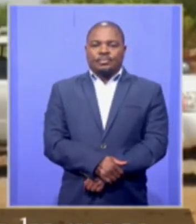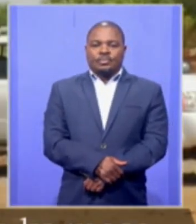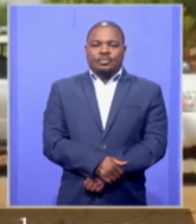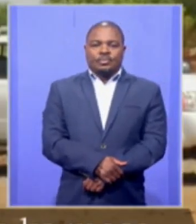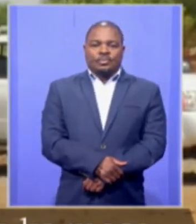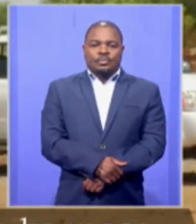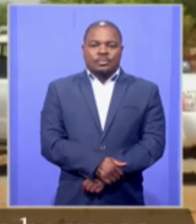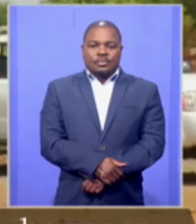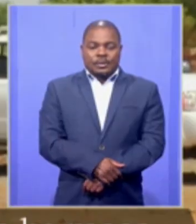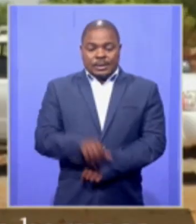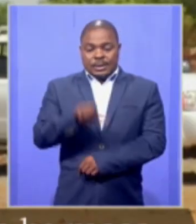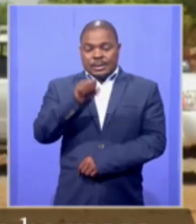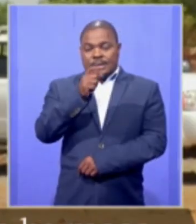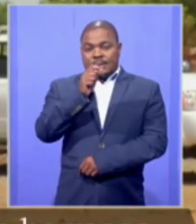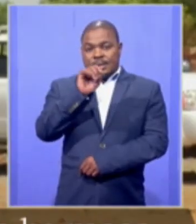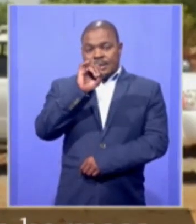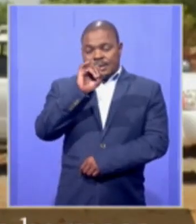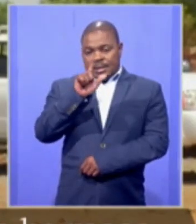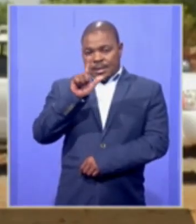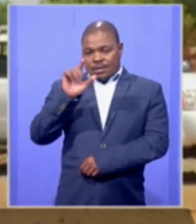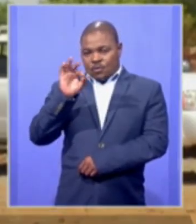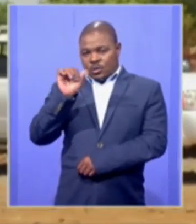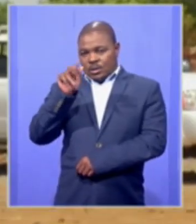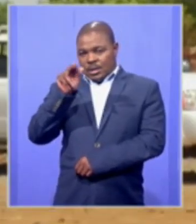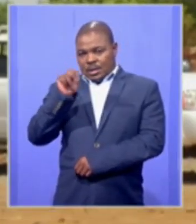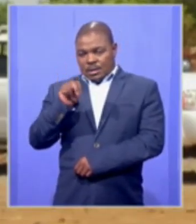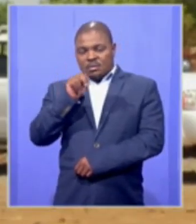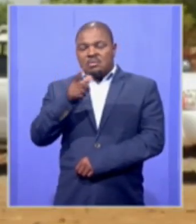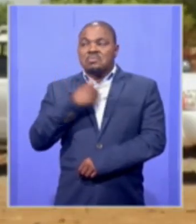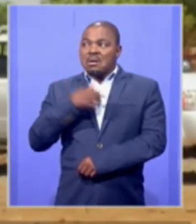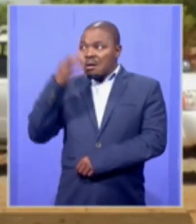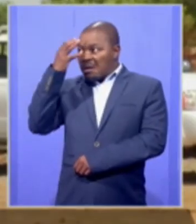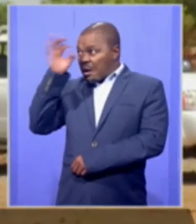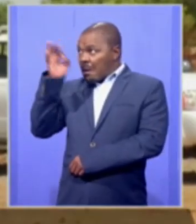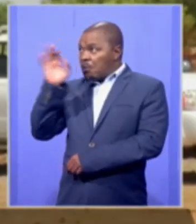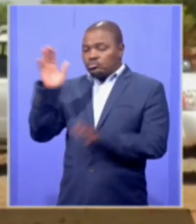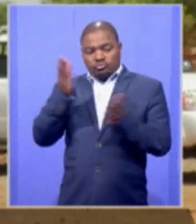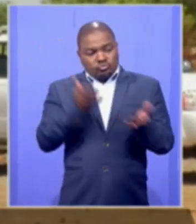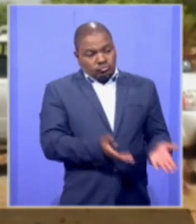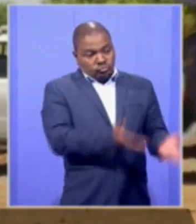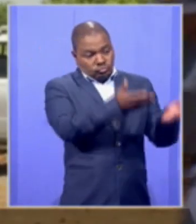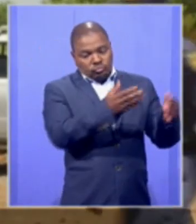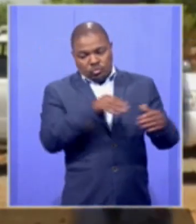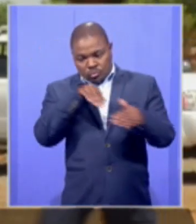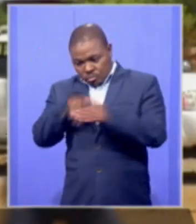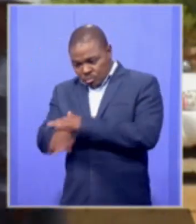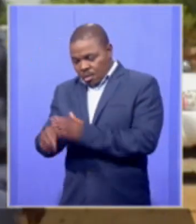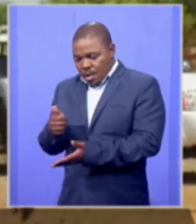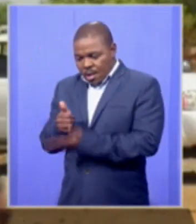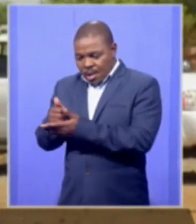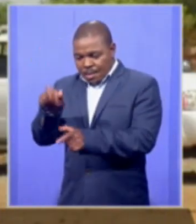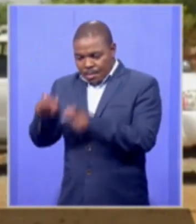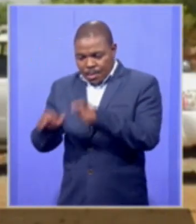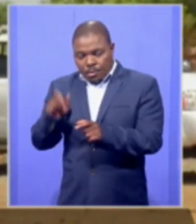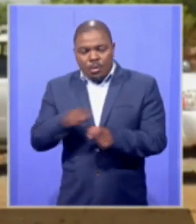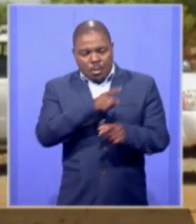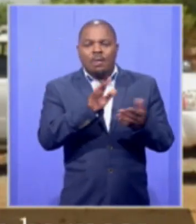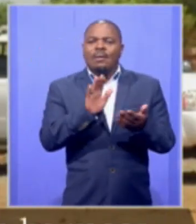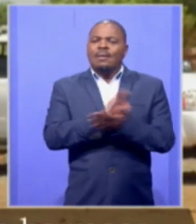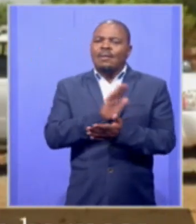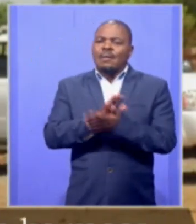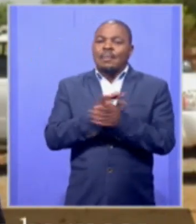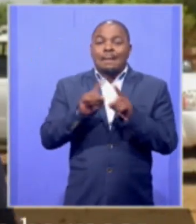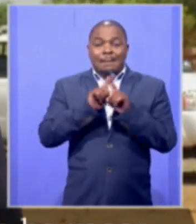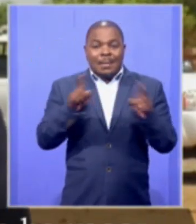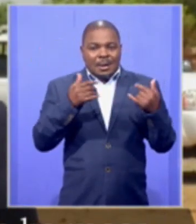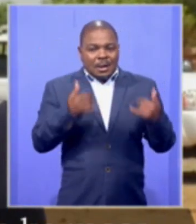Baagi ba mo Stilfontein ba itumella kgato ba bathati ba puso go ba letla go tswelela ka letsholo la bone la go ntsha ka fa tlase ga moepe ba ba se mo molaong fela